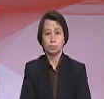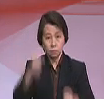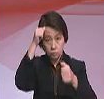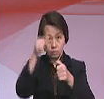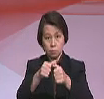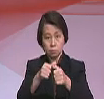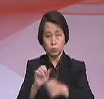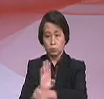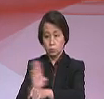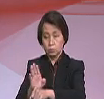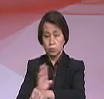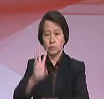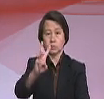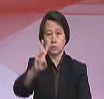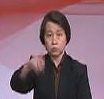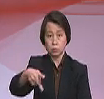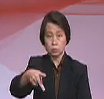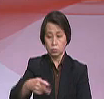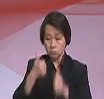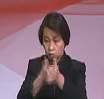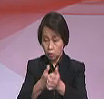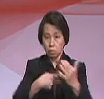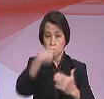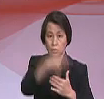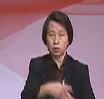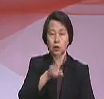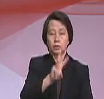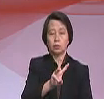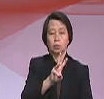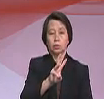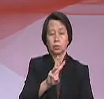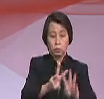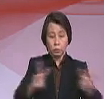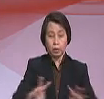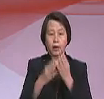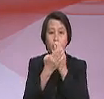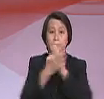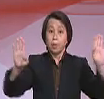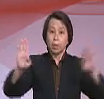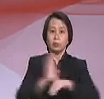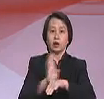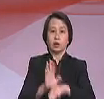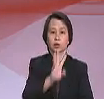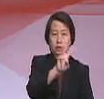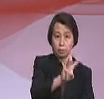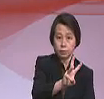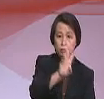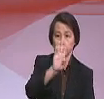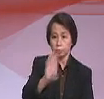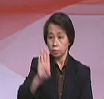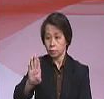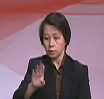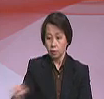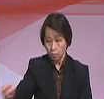Peringatan kepada peniaga di wilayah persekutuan yang mengikuti program Wilayah Bebas Berniaga WBB. Mana-mana di antara mereka